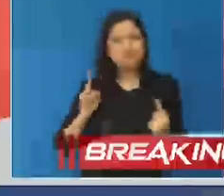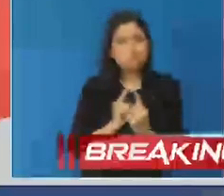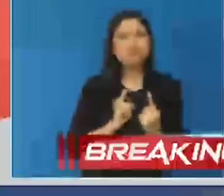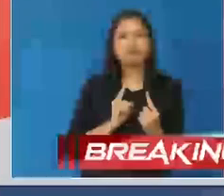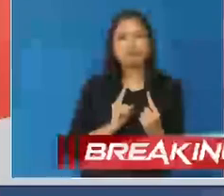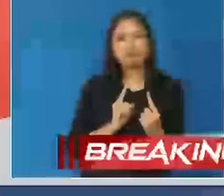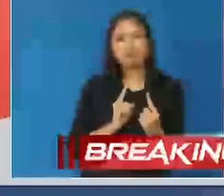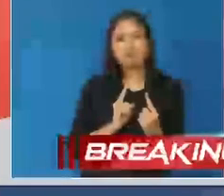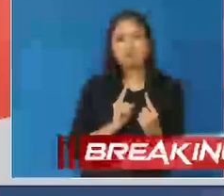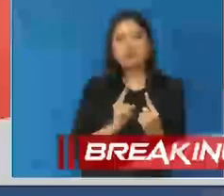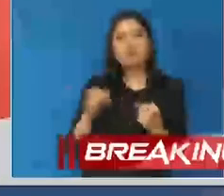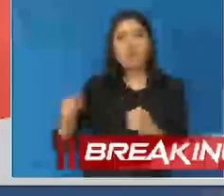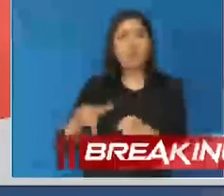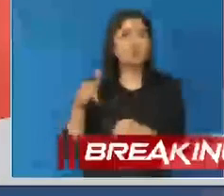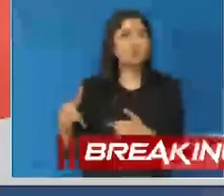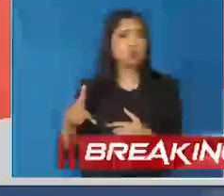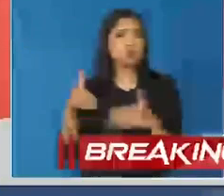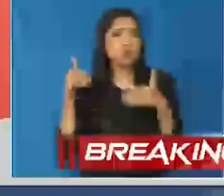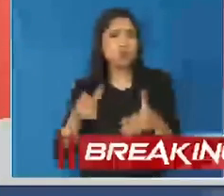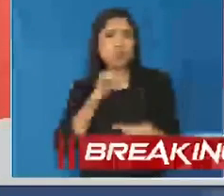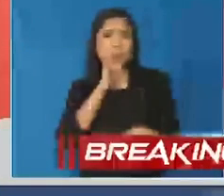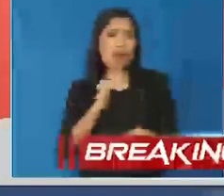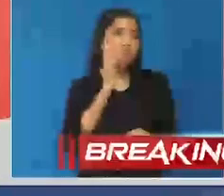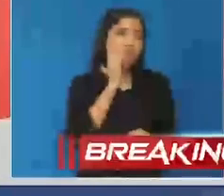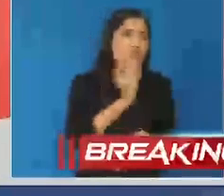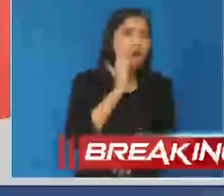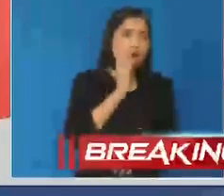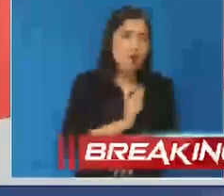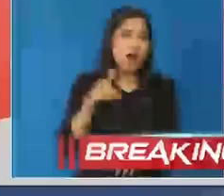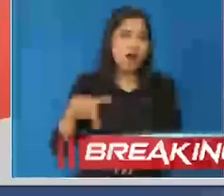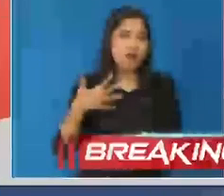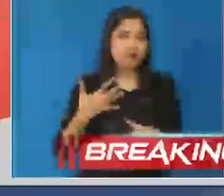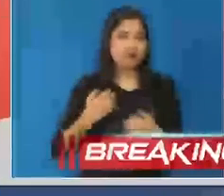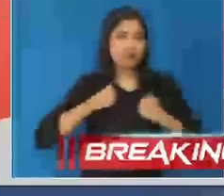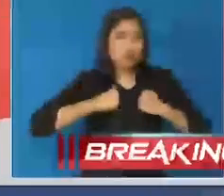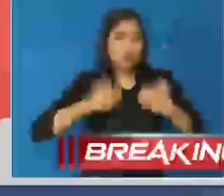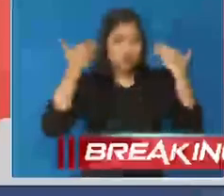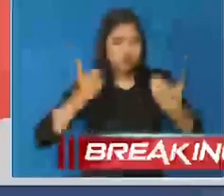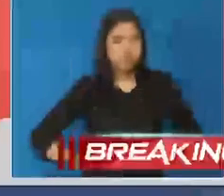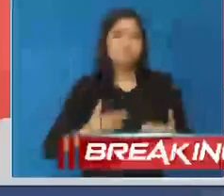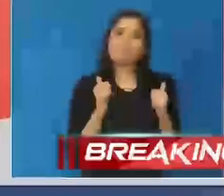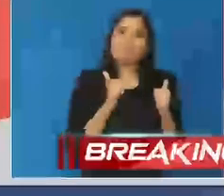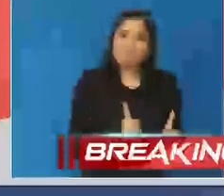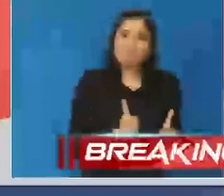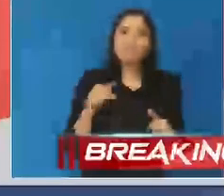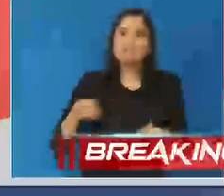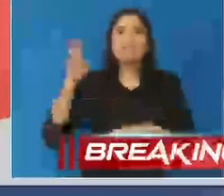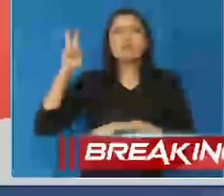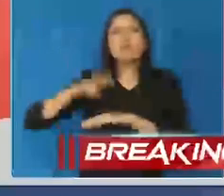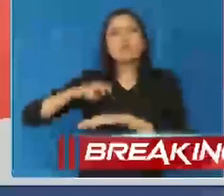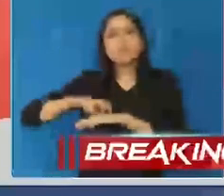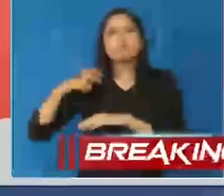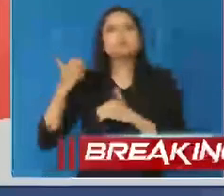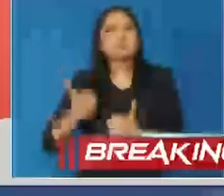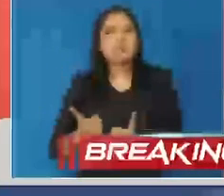pada kelompok usia muda dengan daya tahan tubuh yang baik infeksi itu bisa saja